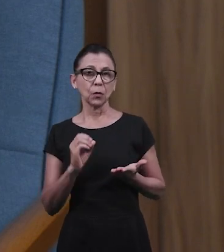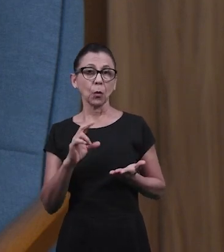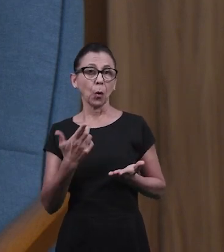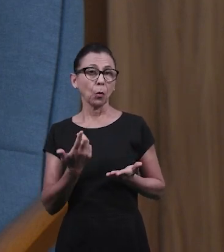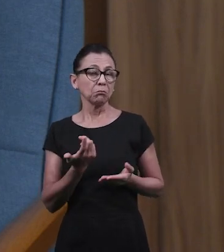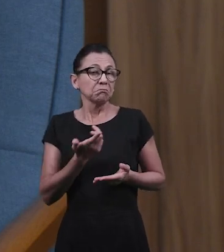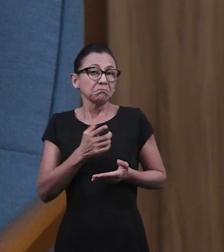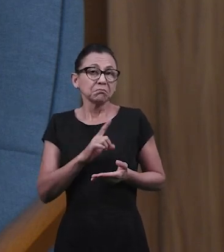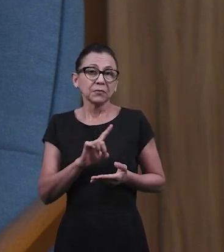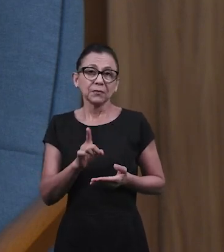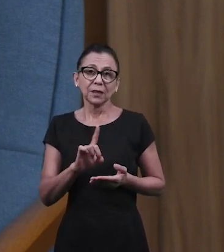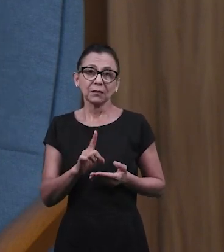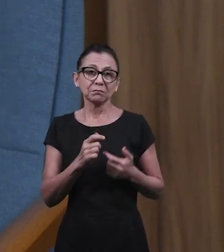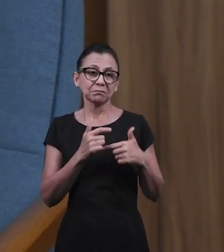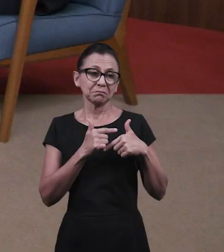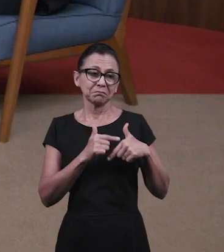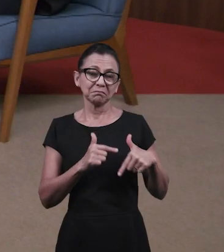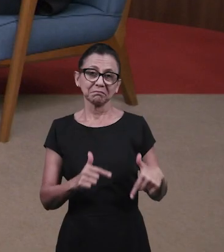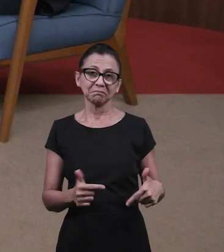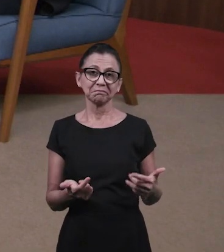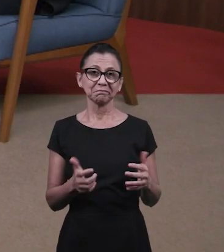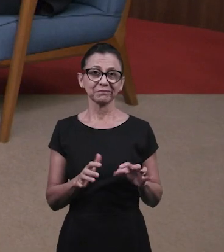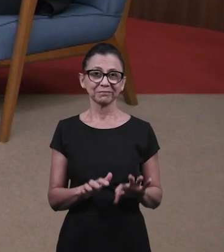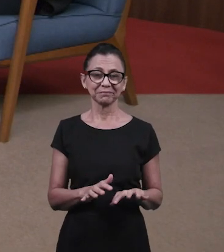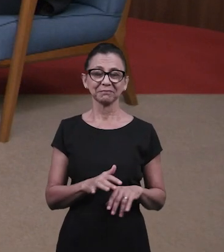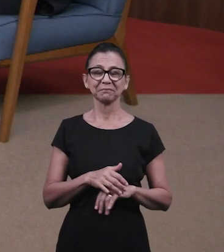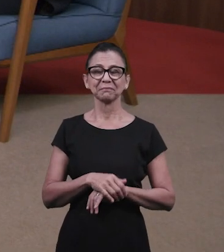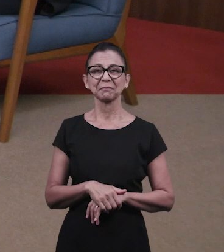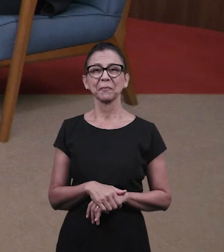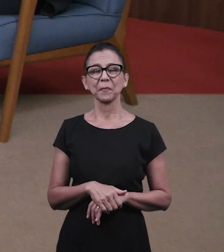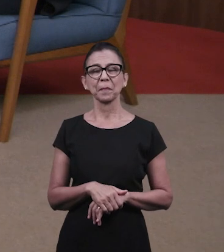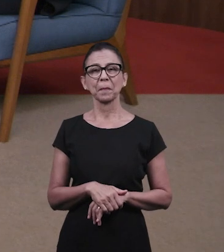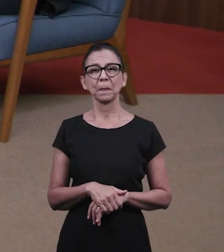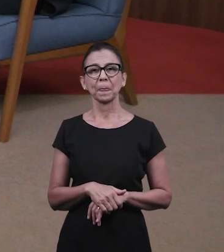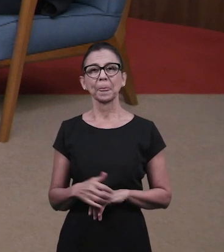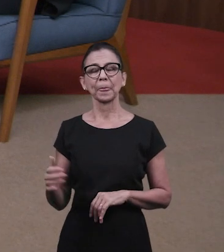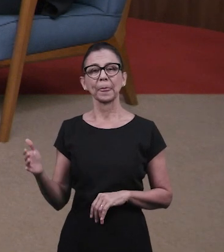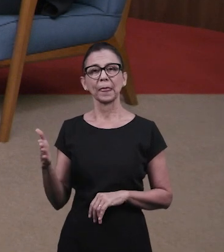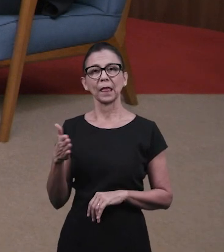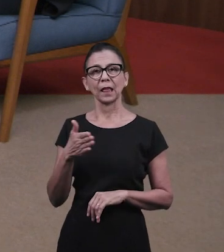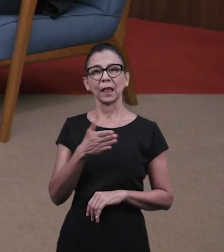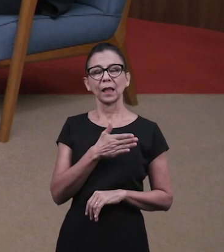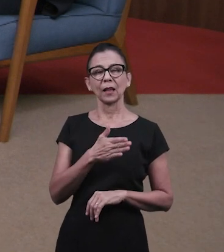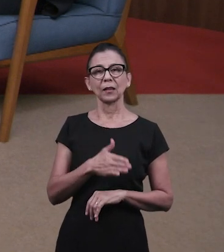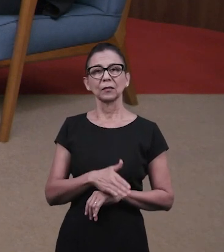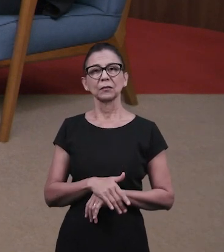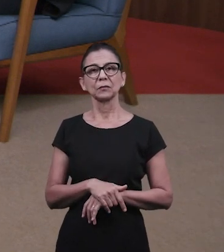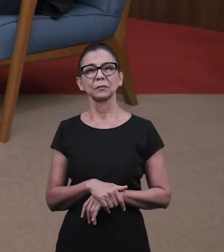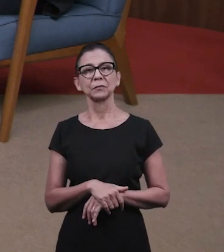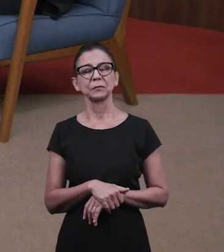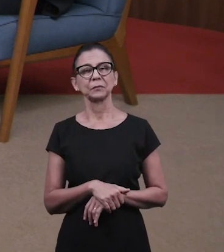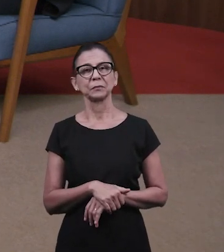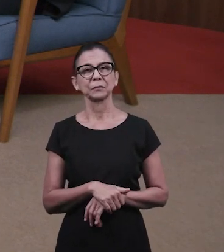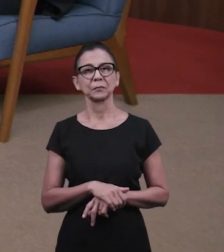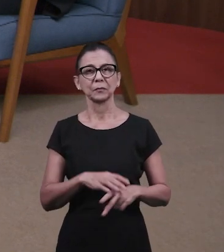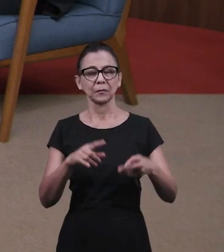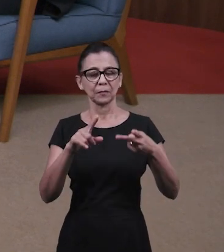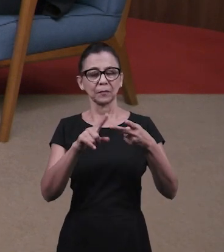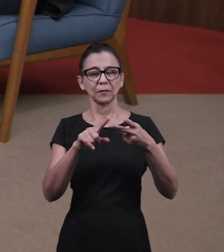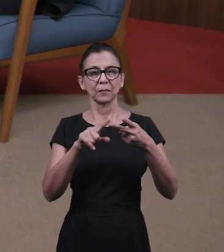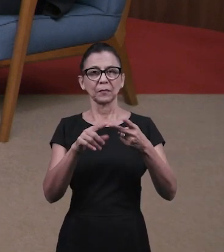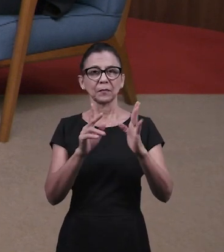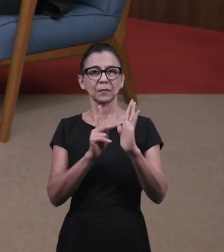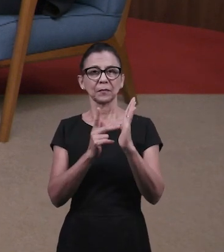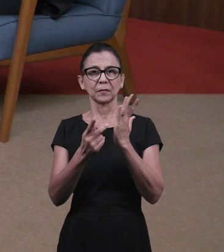puisse pousser dans le cœur de la personne. C'est un message pour vous. Maintenant, nous allons apporter ici une participation. Nous allons passer à la deuxième parabole